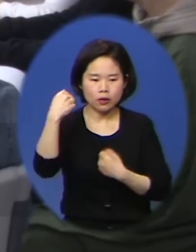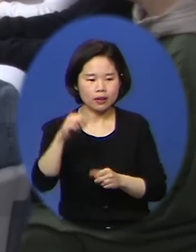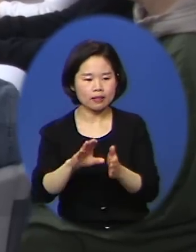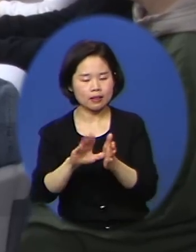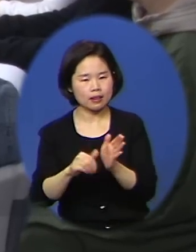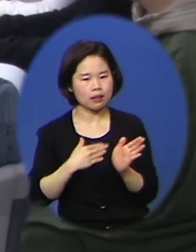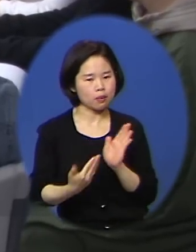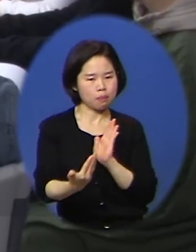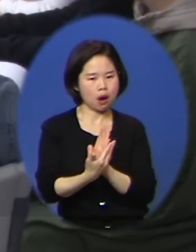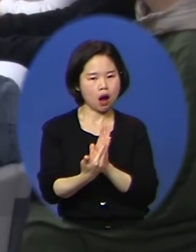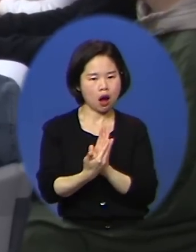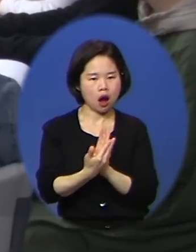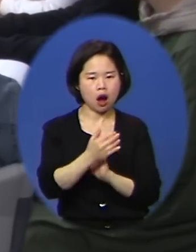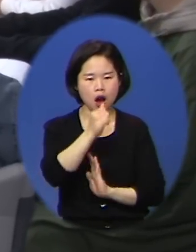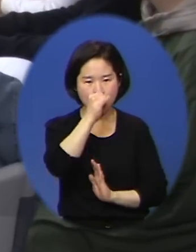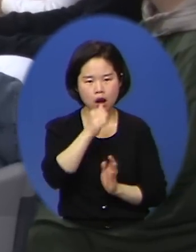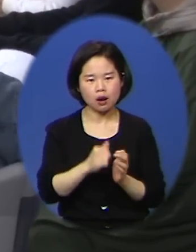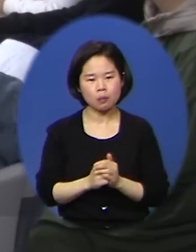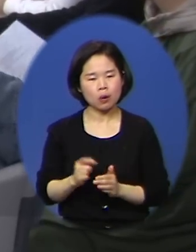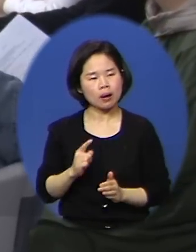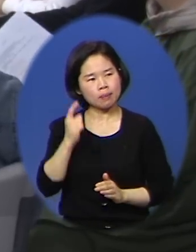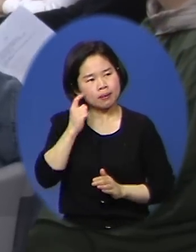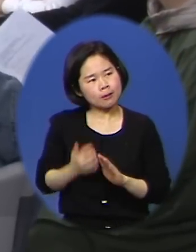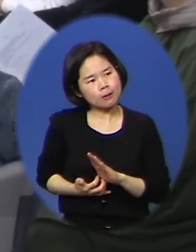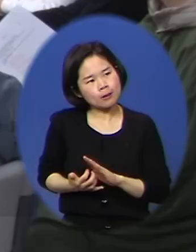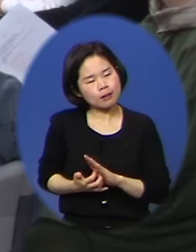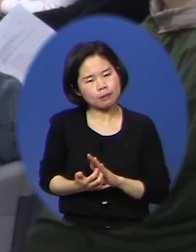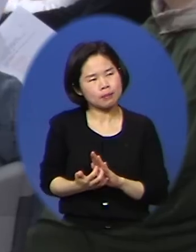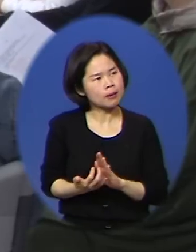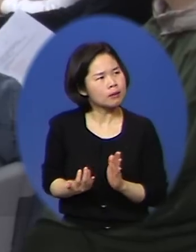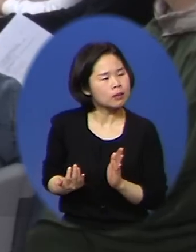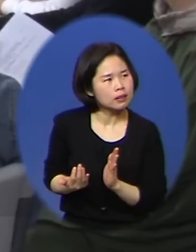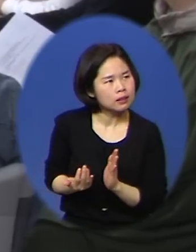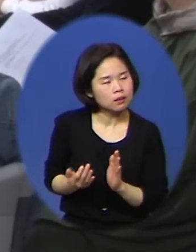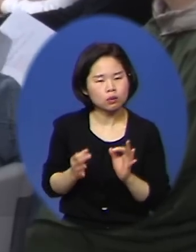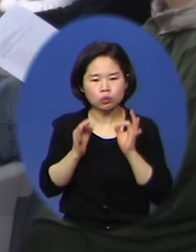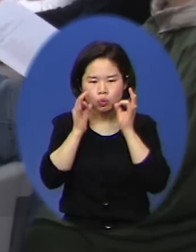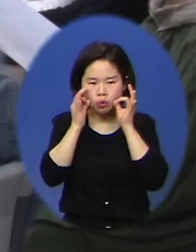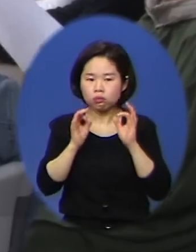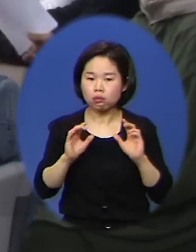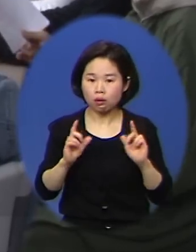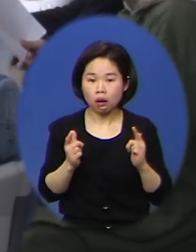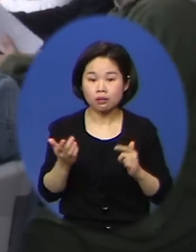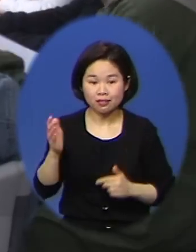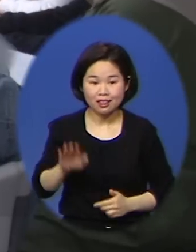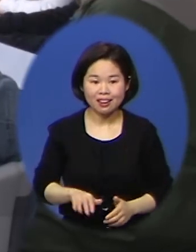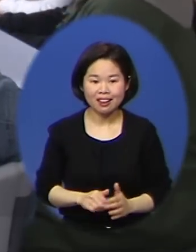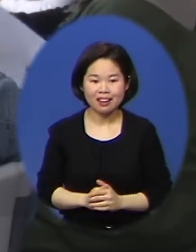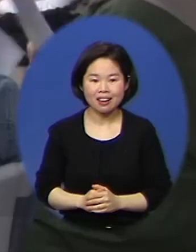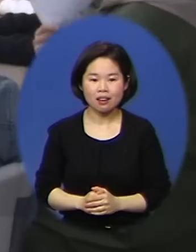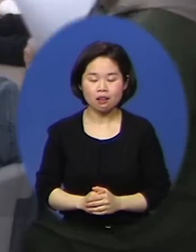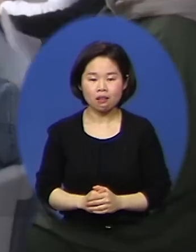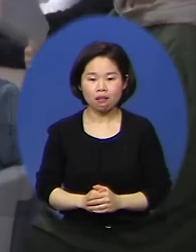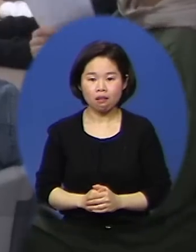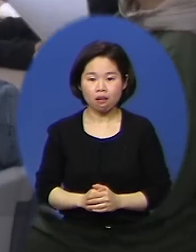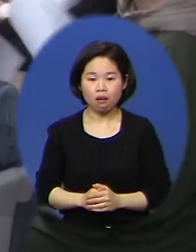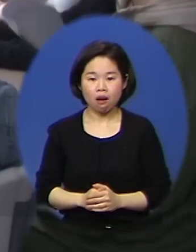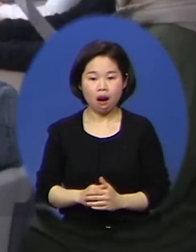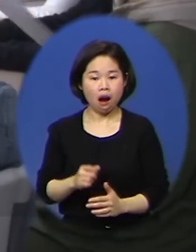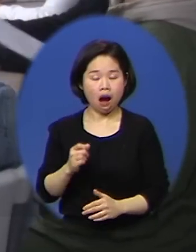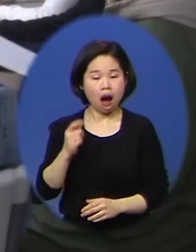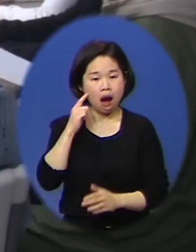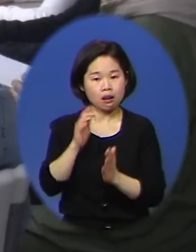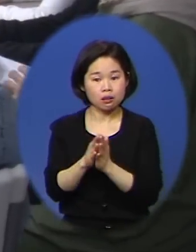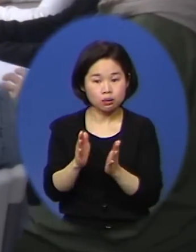있어요. 굳이 계산을 해서 맞춰줘야겠다라고 생각하진 않는 것 같은데 이렇게 본능적으로 아니, 나오는 것